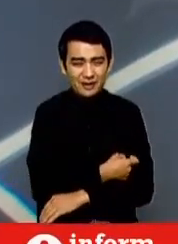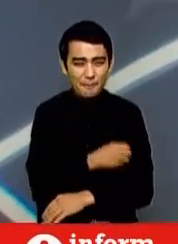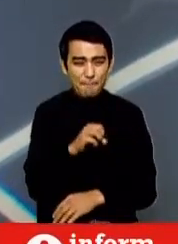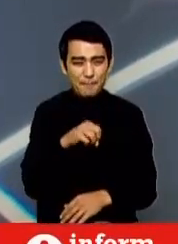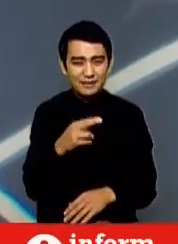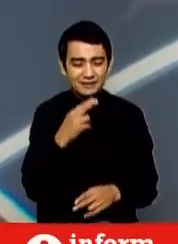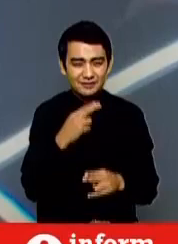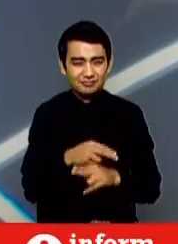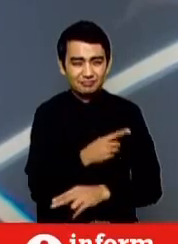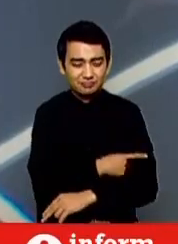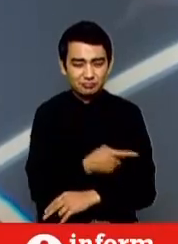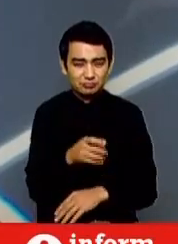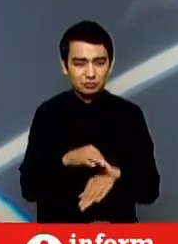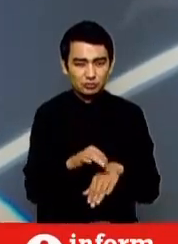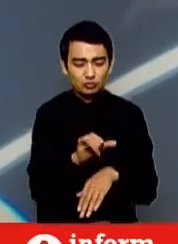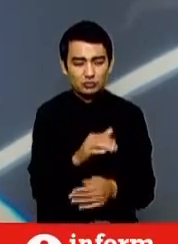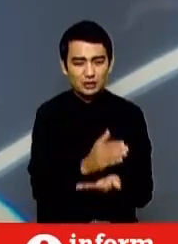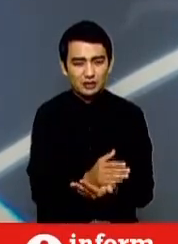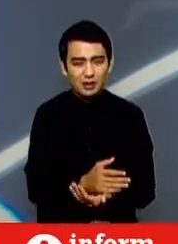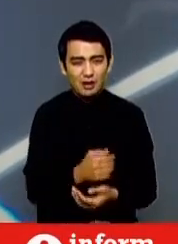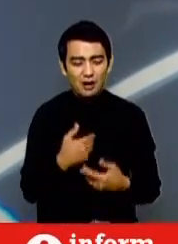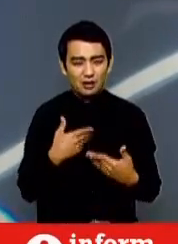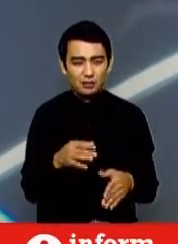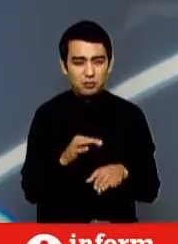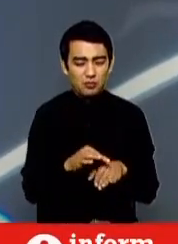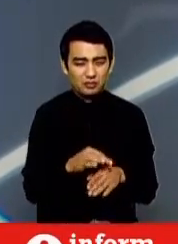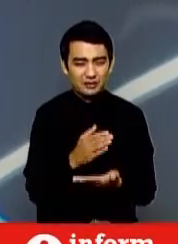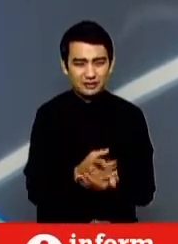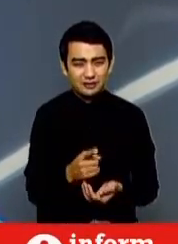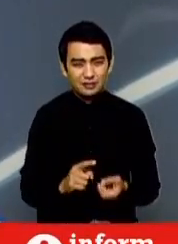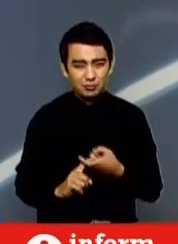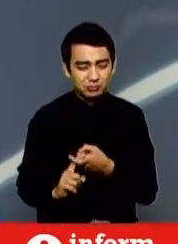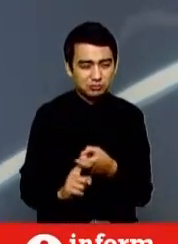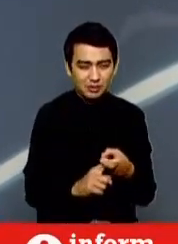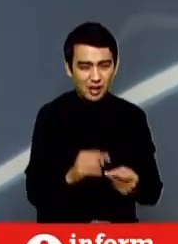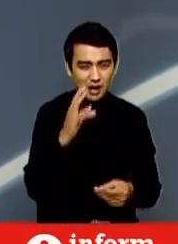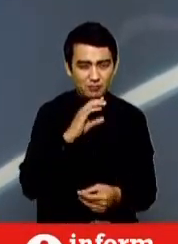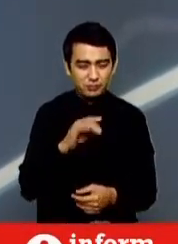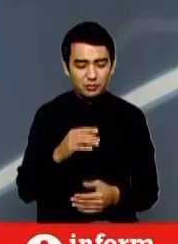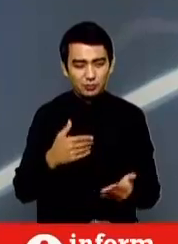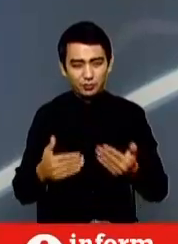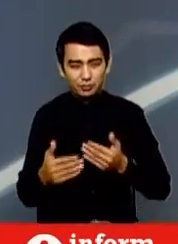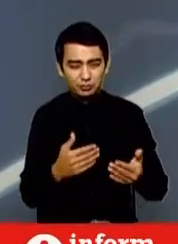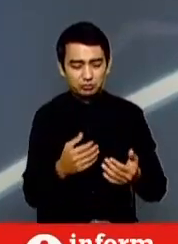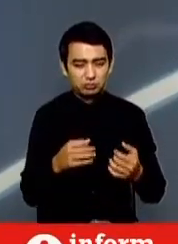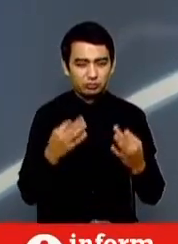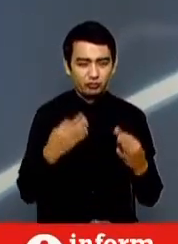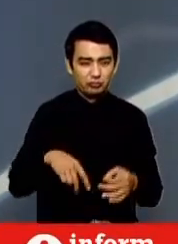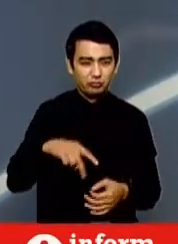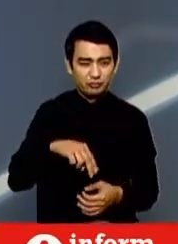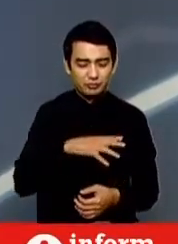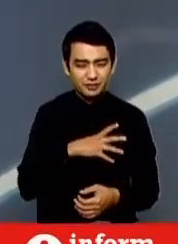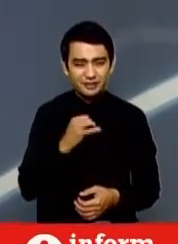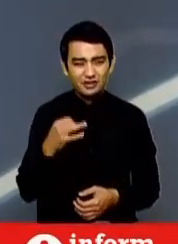Ең сорақысы туберкулездің ашық түрімен ауырған әйел бүлдіршіндермен емін еркін байланыста болған. Ал ата-аналардың айтуынша